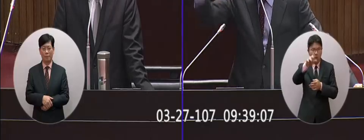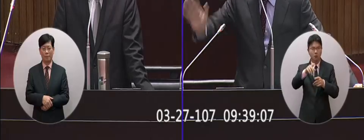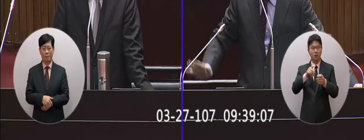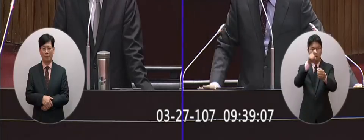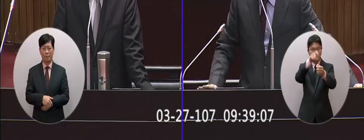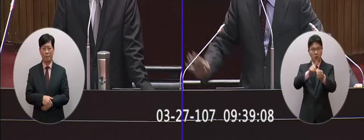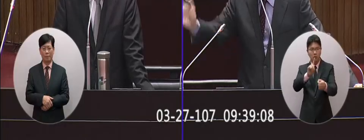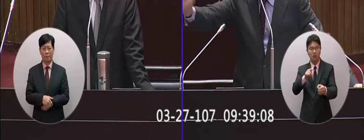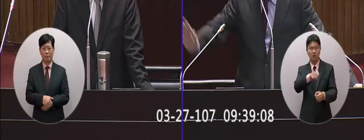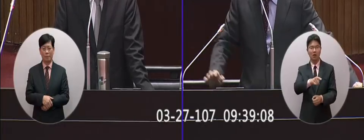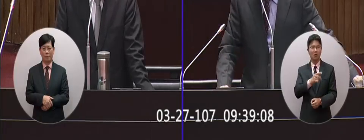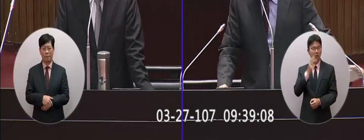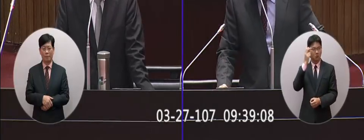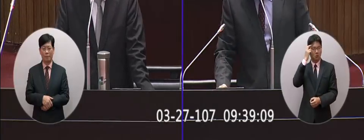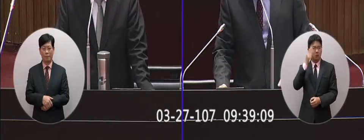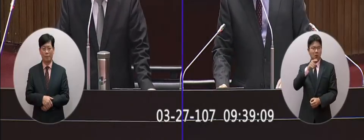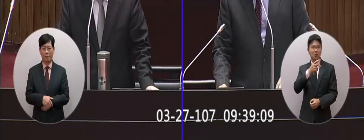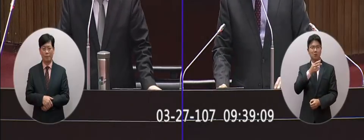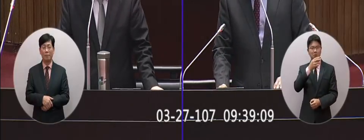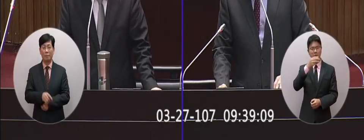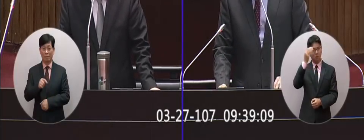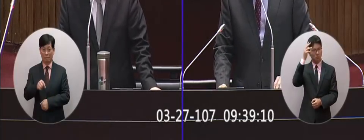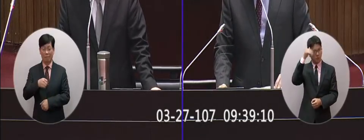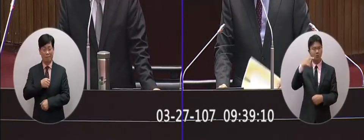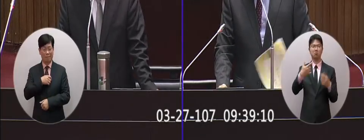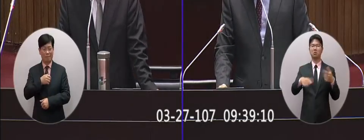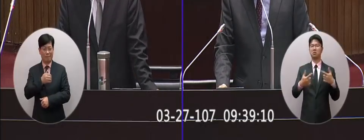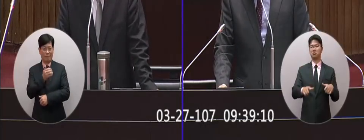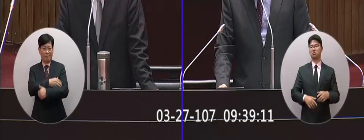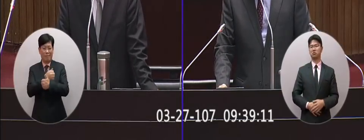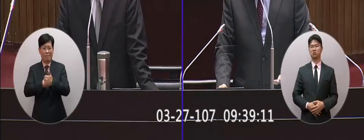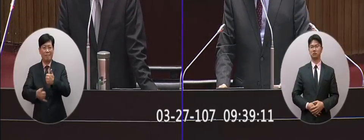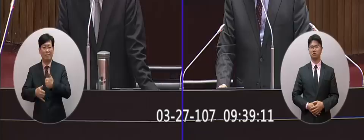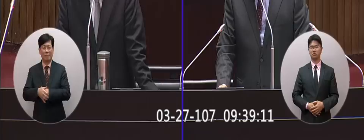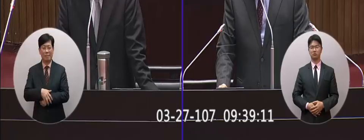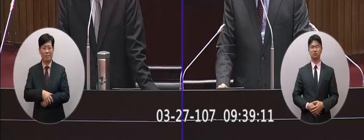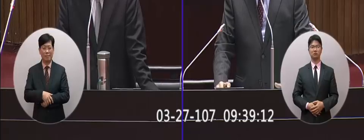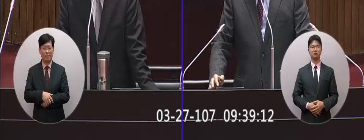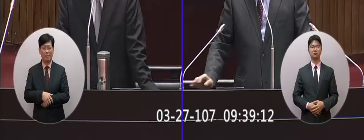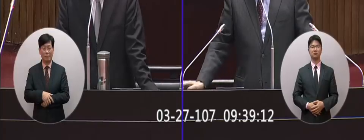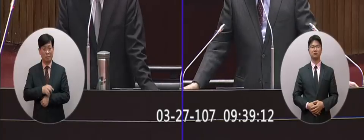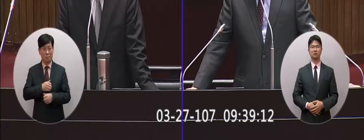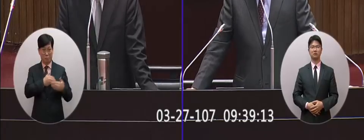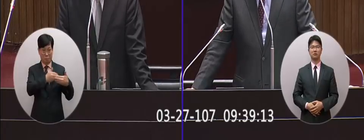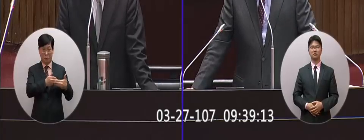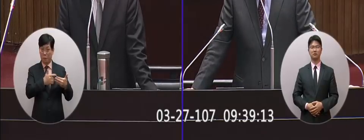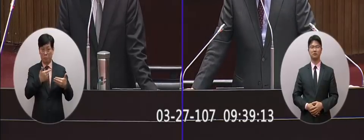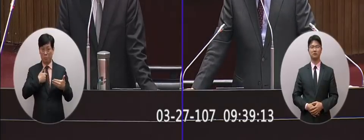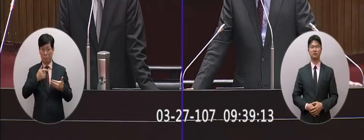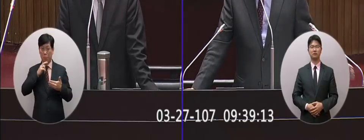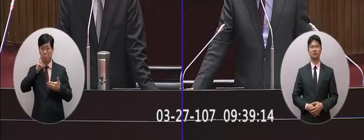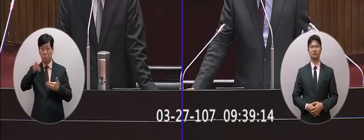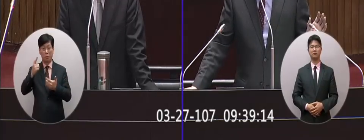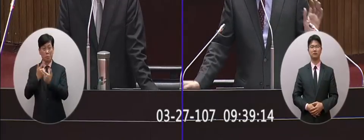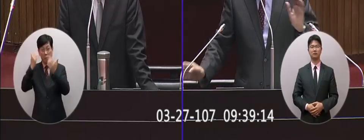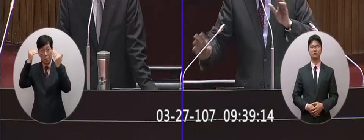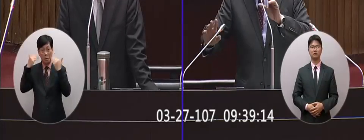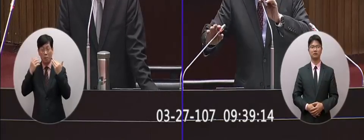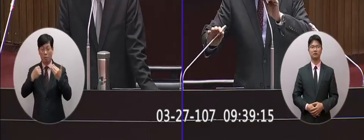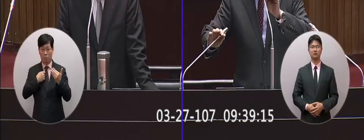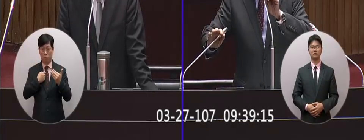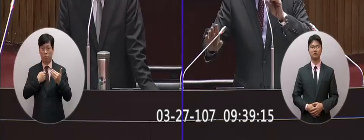它不是傻子，它很聪明。 这个陈委员哈，这个中国并没有要求北韩要接